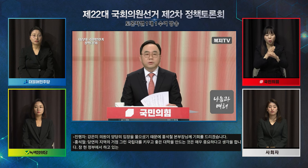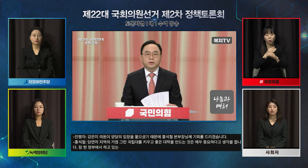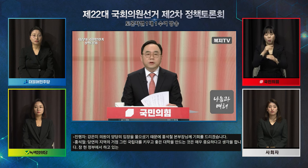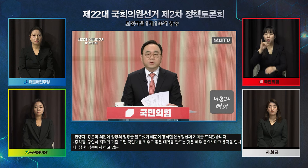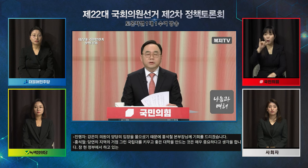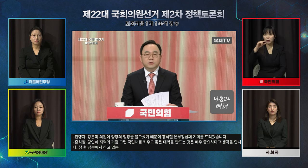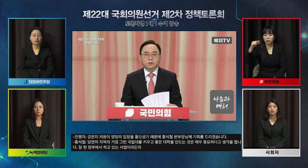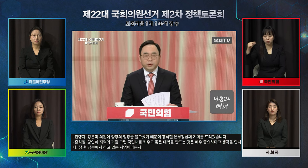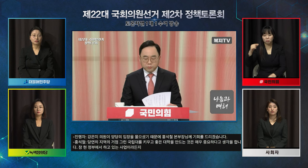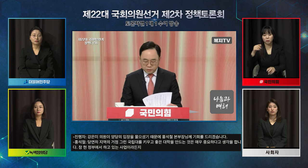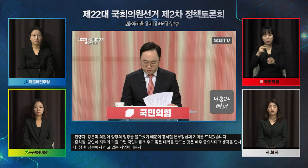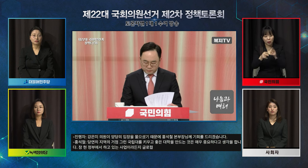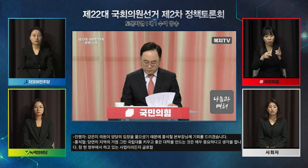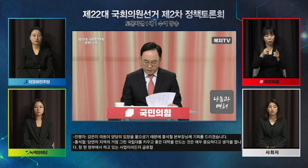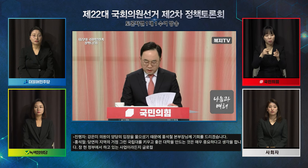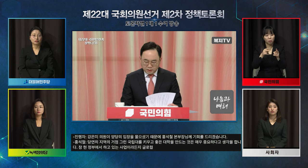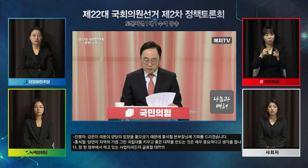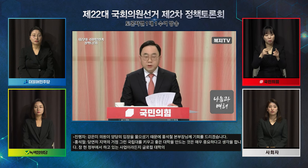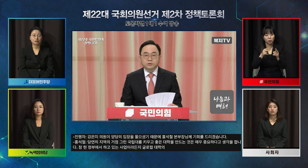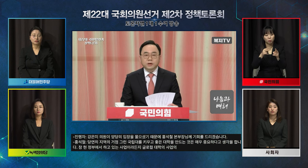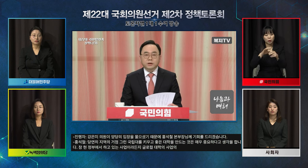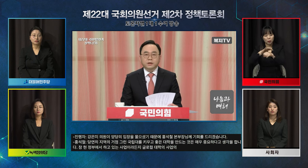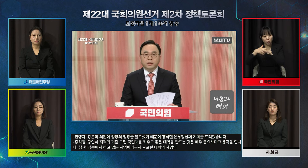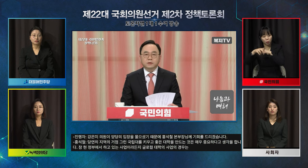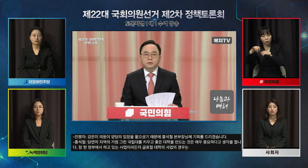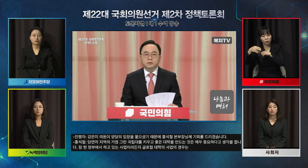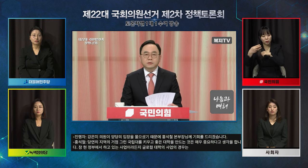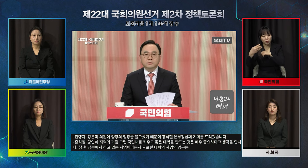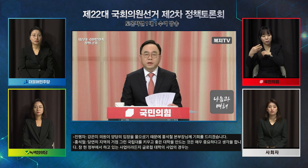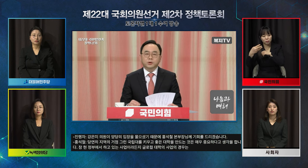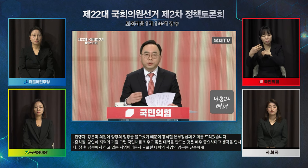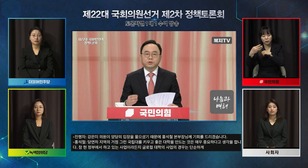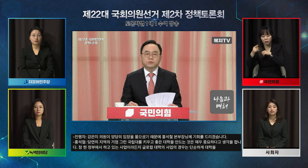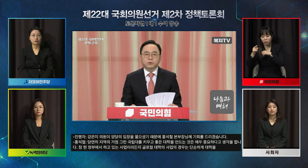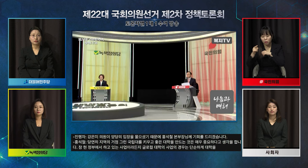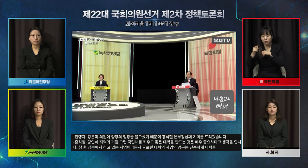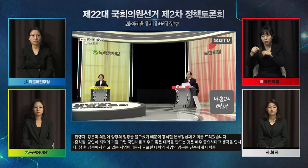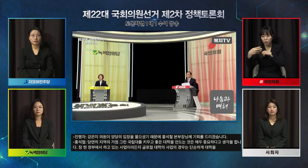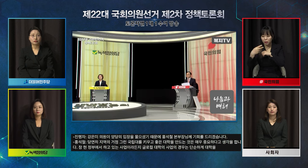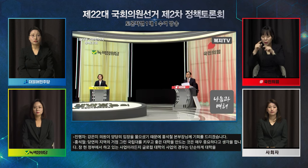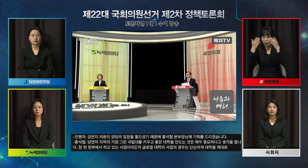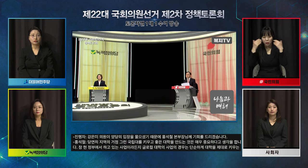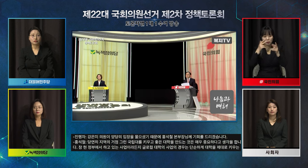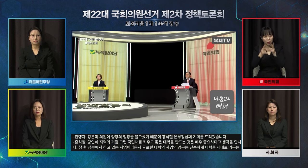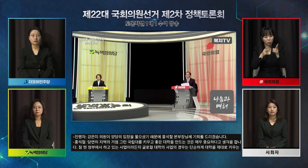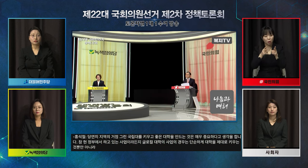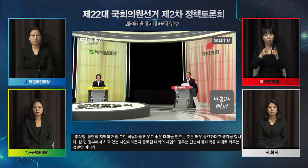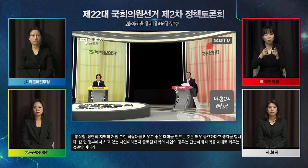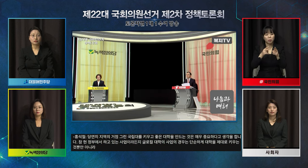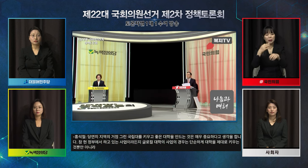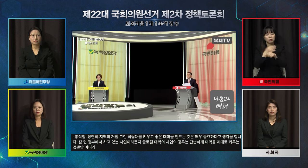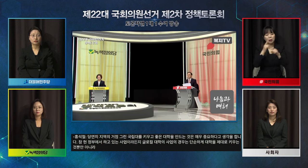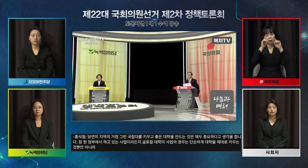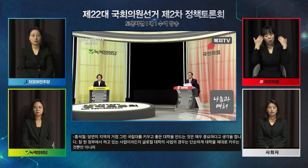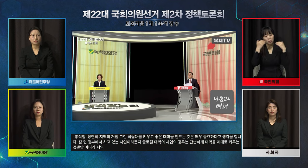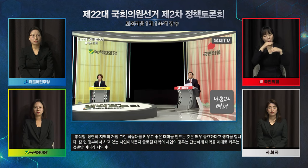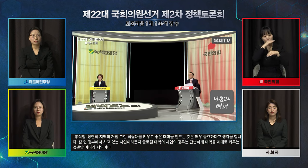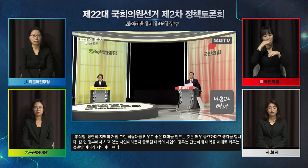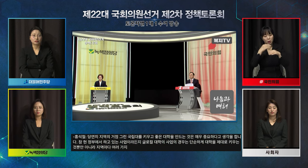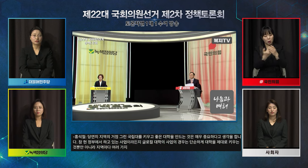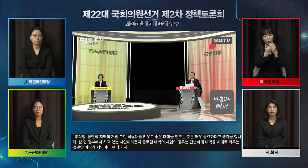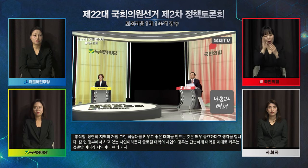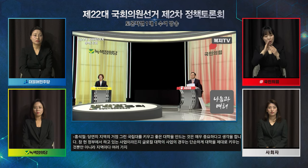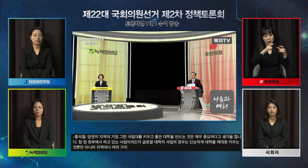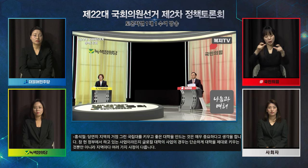글로컬 대학의 사업의 경우는 단순하게 대학을 제대로 키우는 것뿐만 아니라 지역마다 여러 가지 사정이